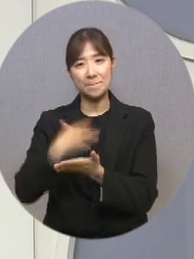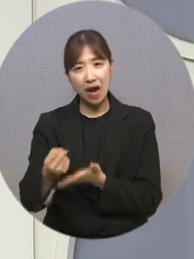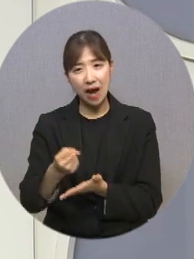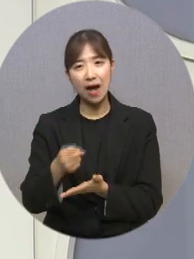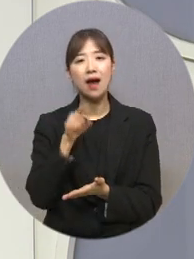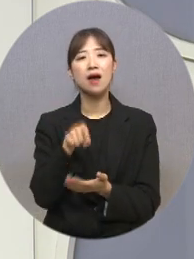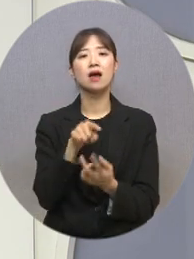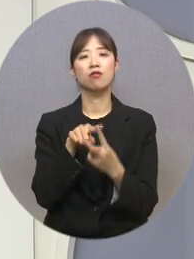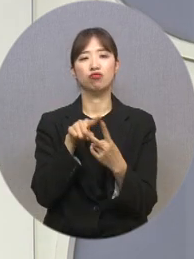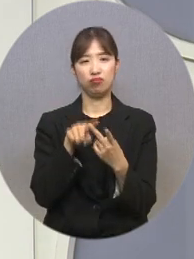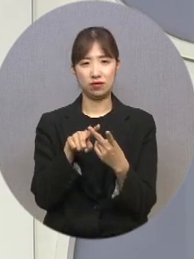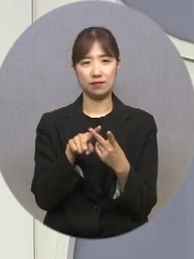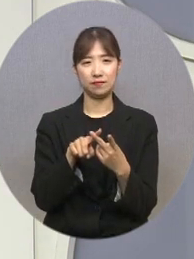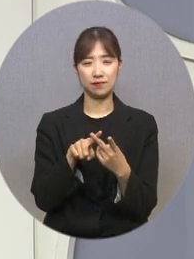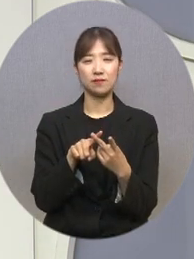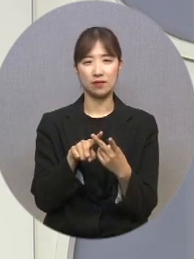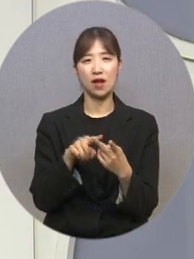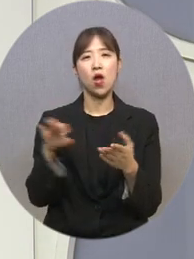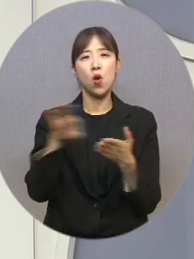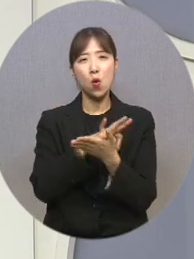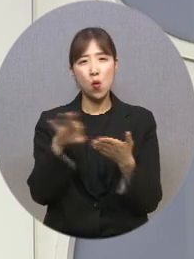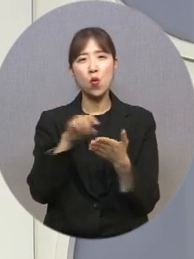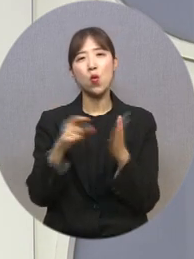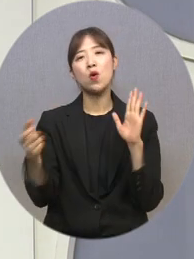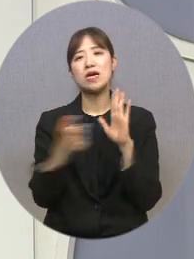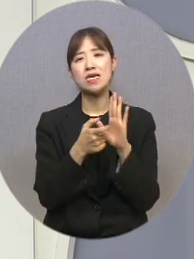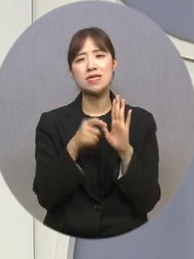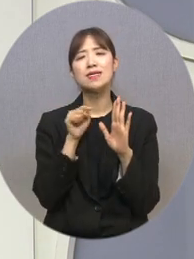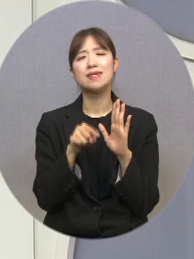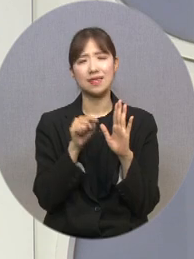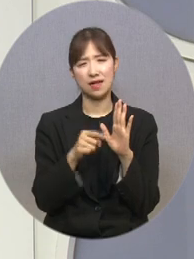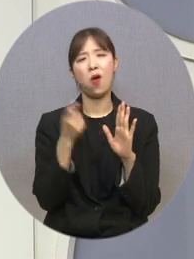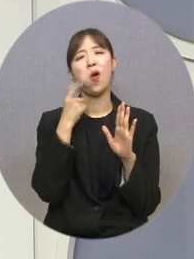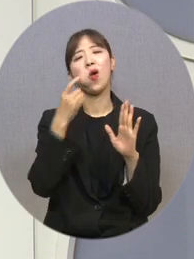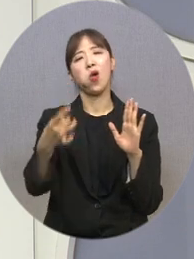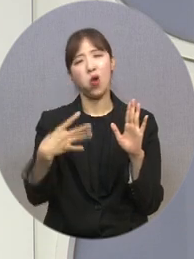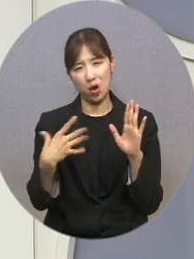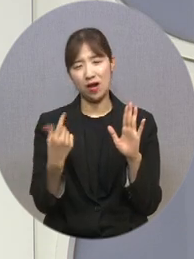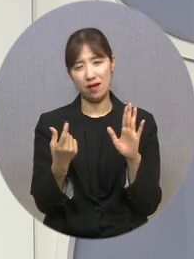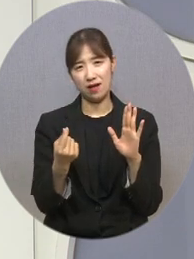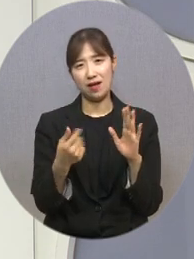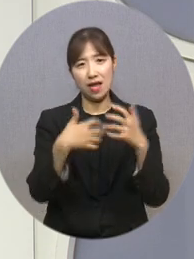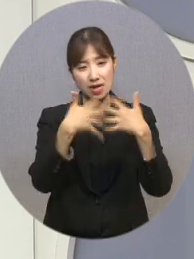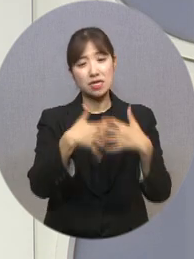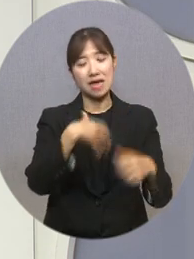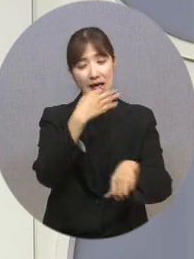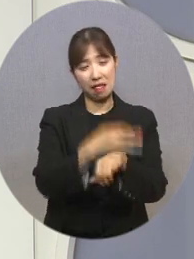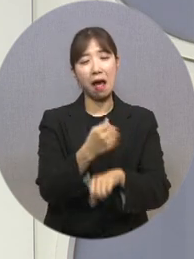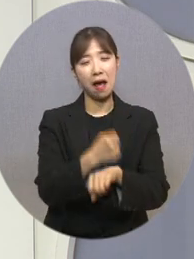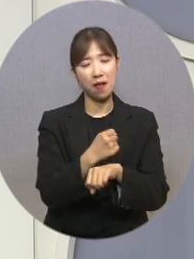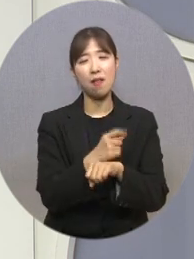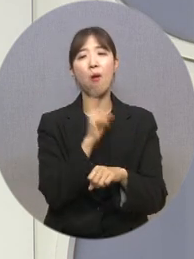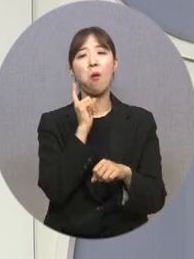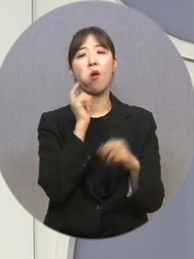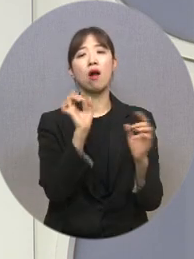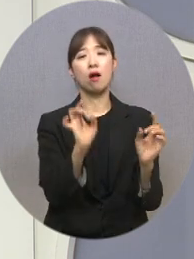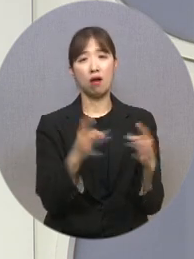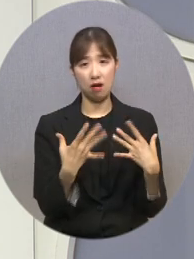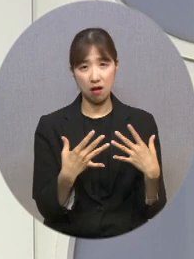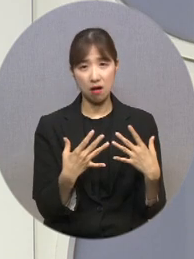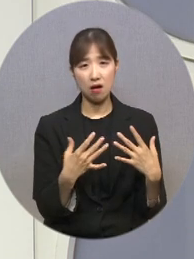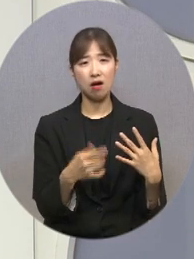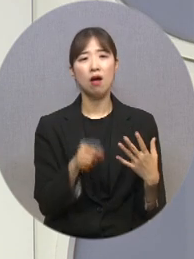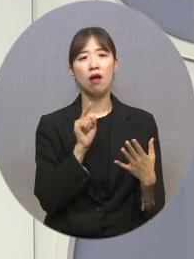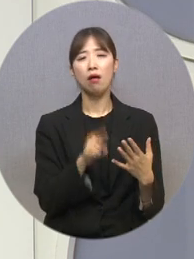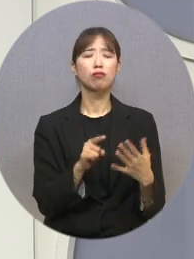아까 그 차용증에 용도 기재하는 게 뭐냐면 그 용도가 바로 기망 증거거든요. 기계를 산다고 속였기 때문에 준 거거든요. 그런데 많은